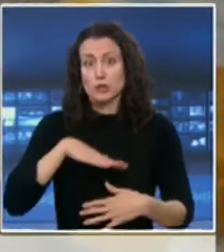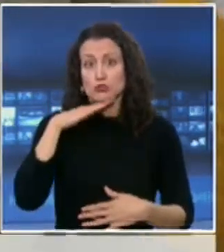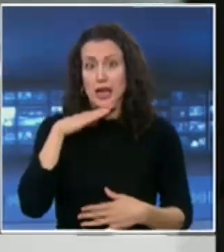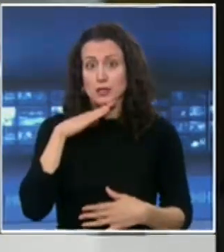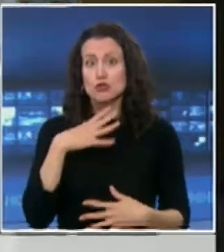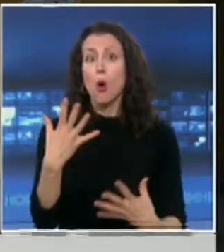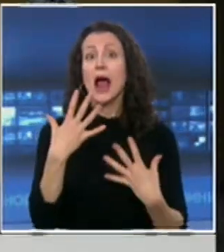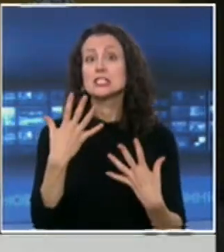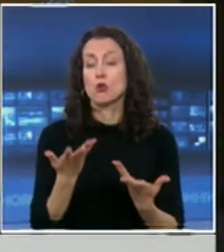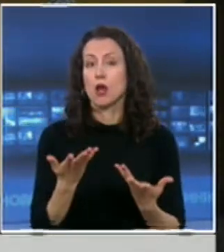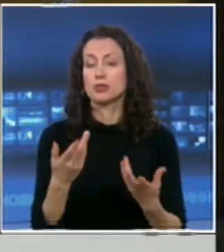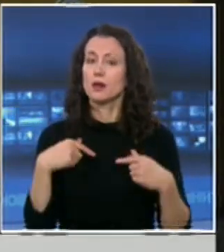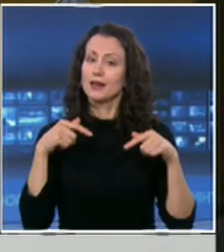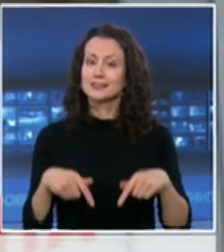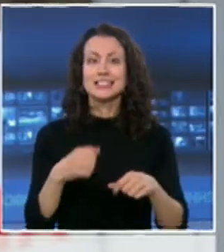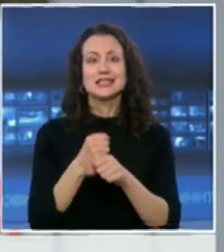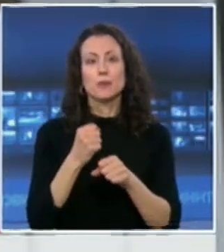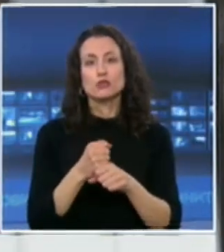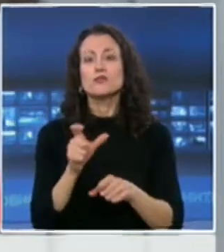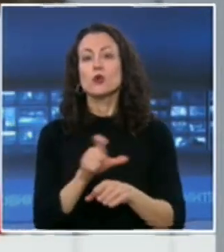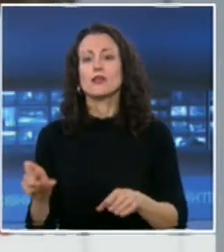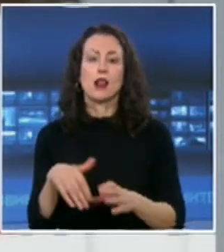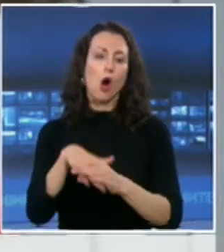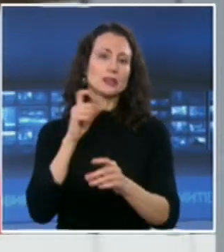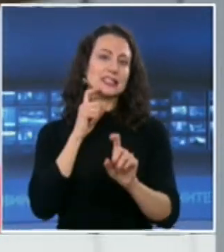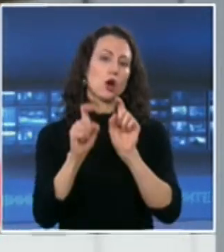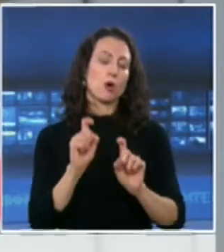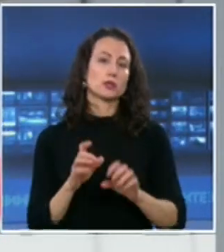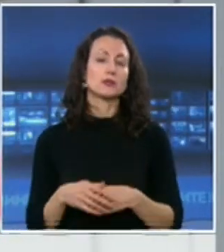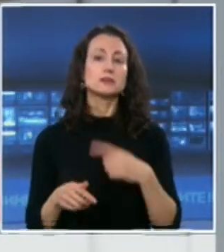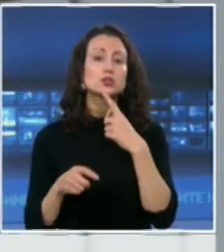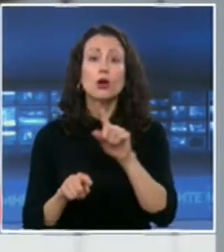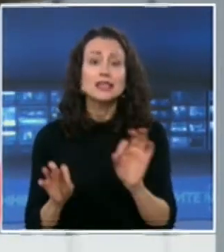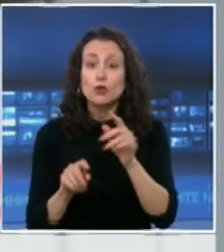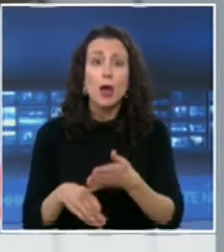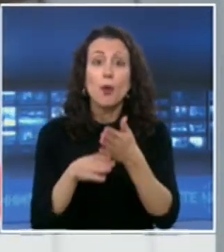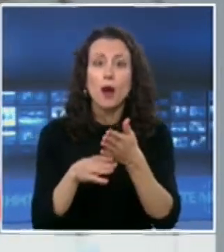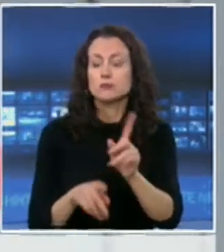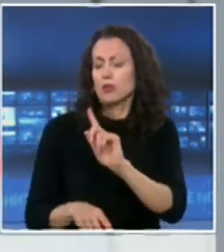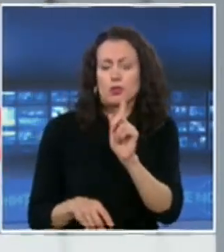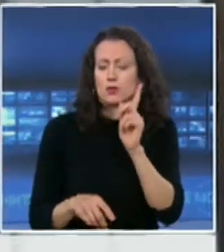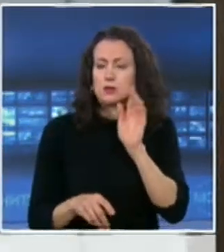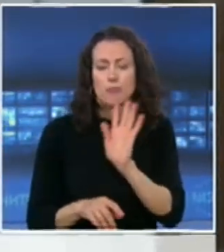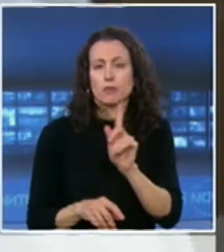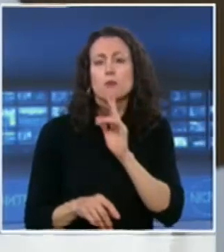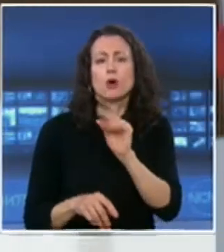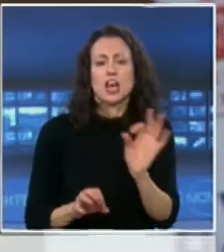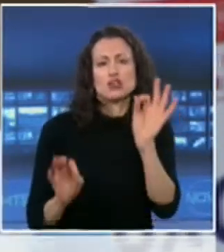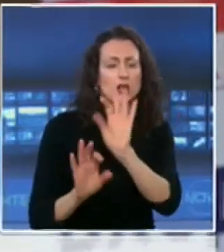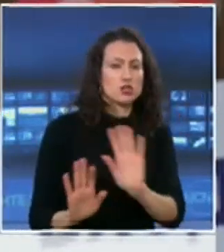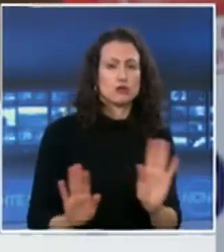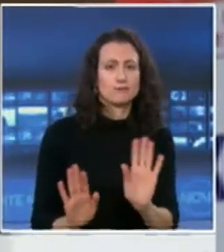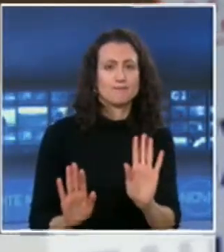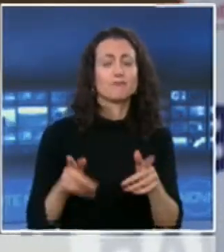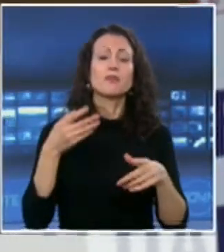Работещите в отделението днес отказаха коментар. Защо никой не им оказал помощ? Не мога да кажа нищо аз.